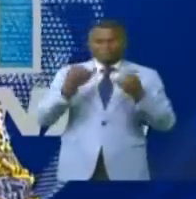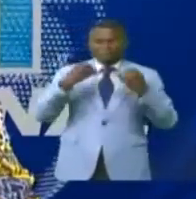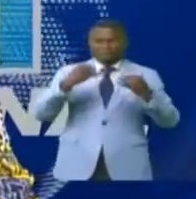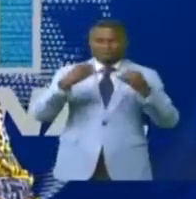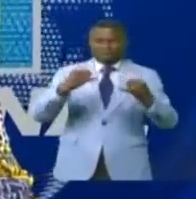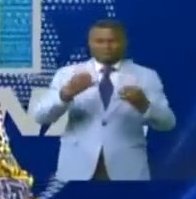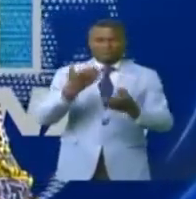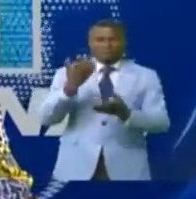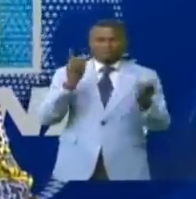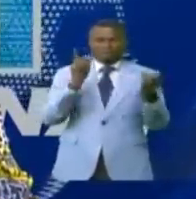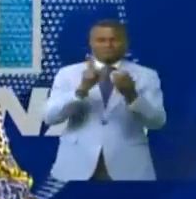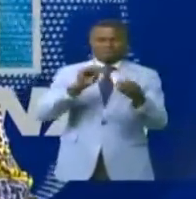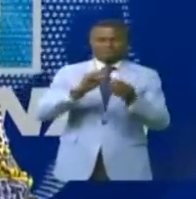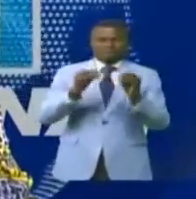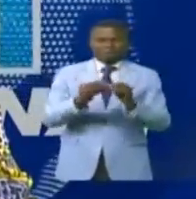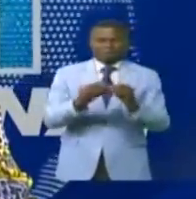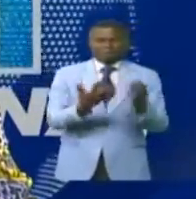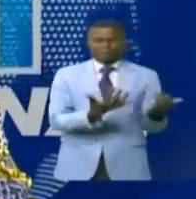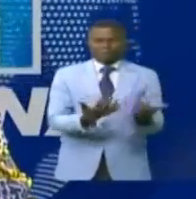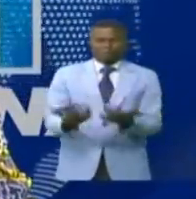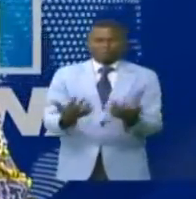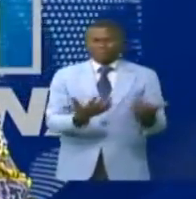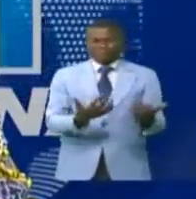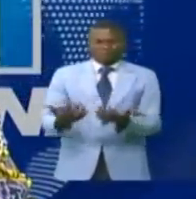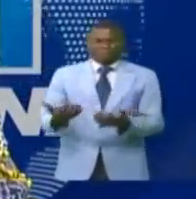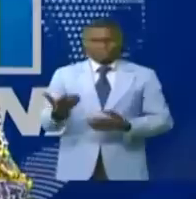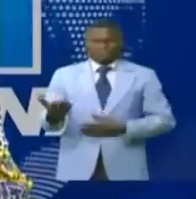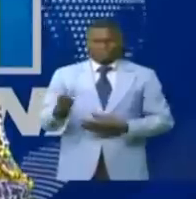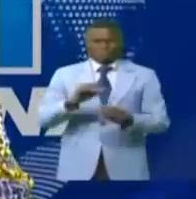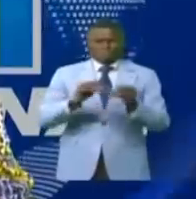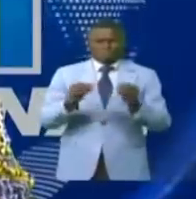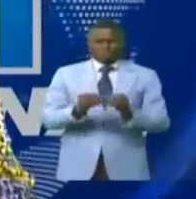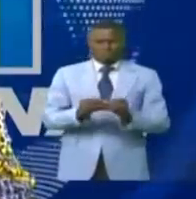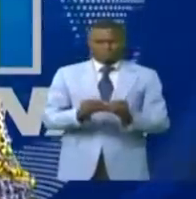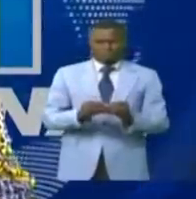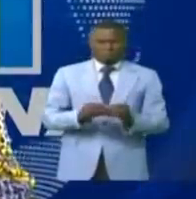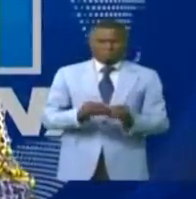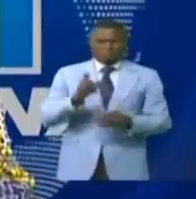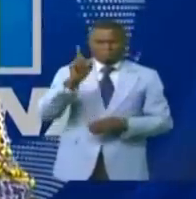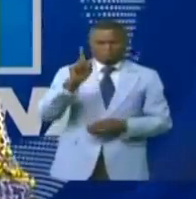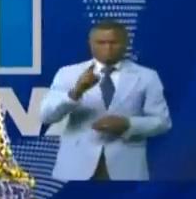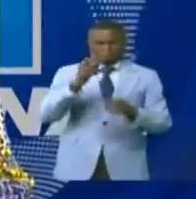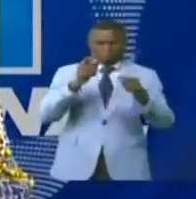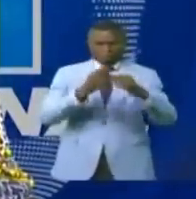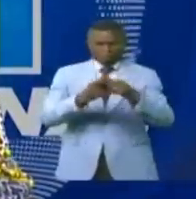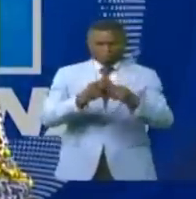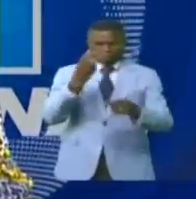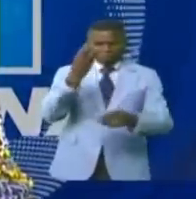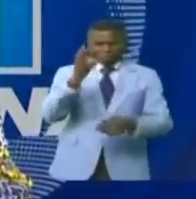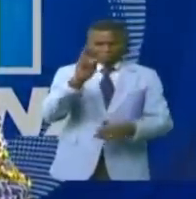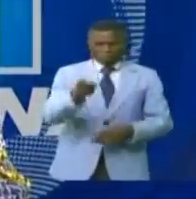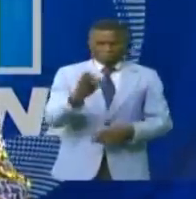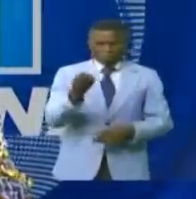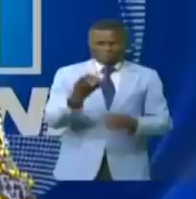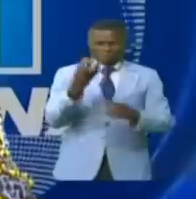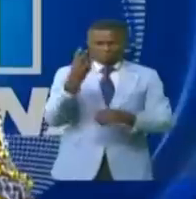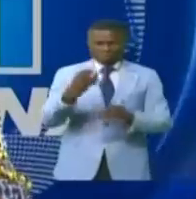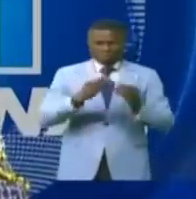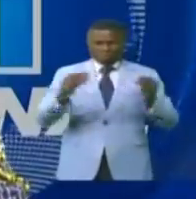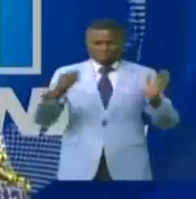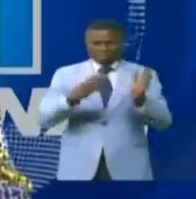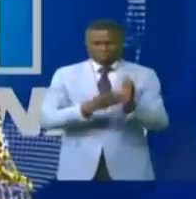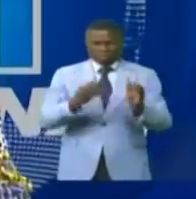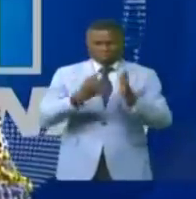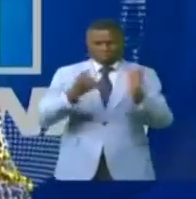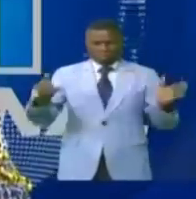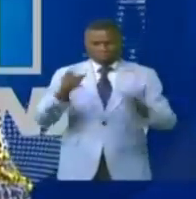d'informations, veuillez contacter le service call center au numéro plus 243 99